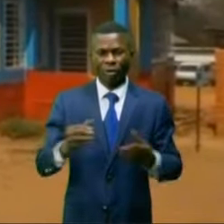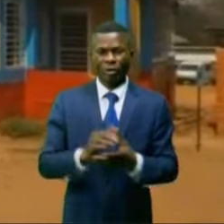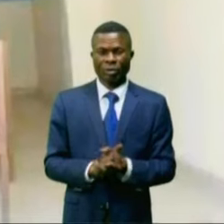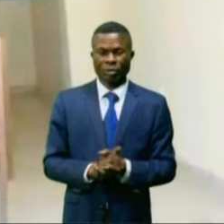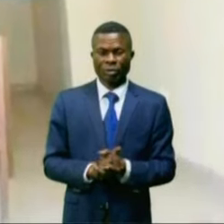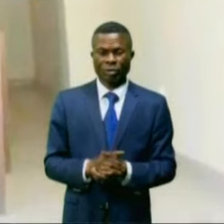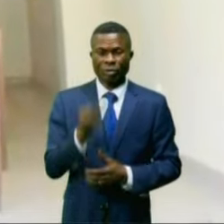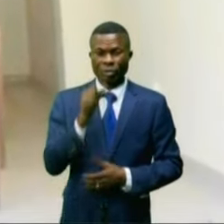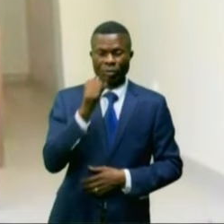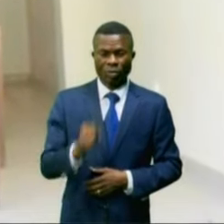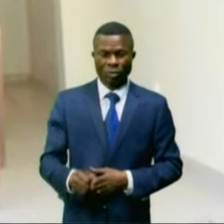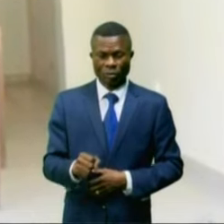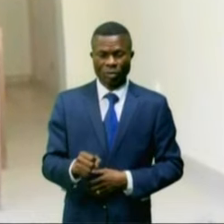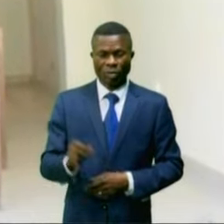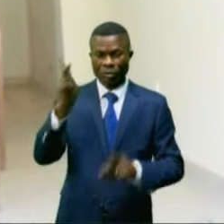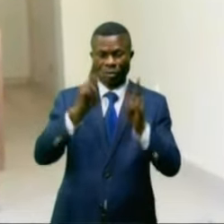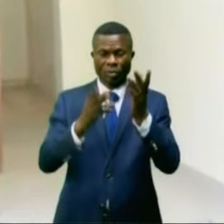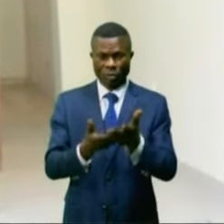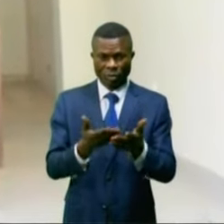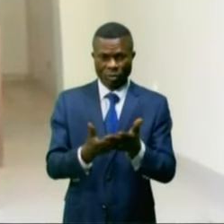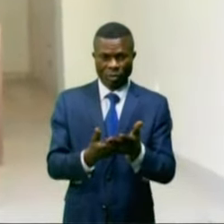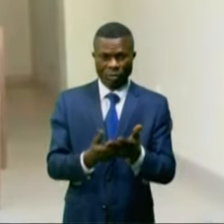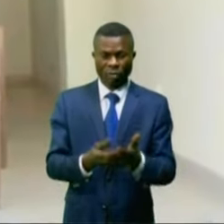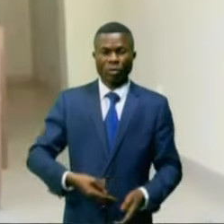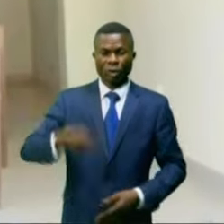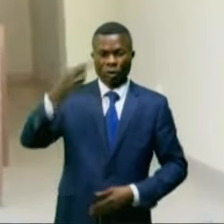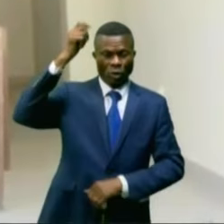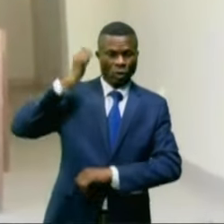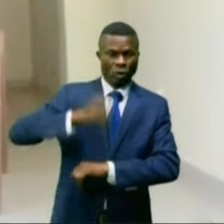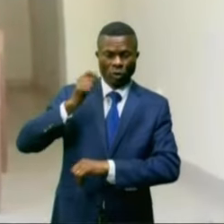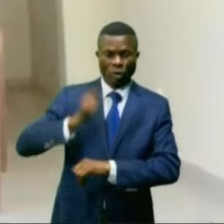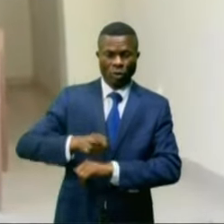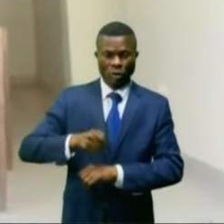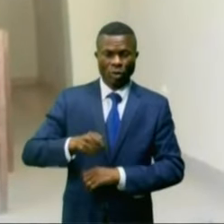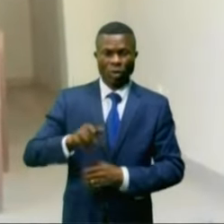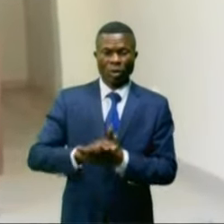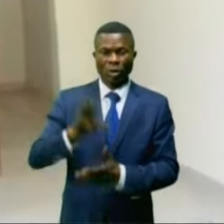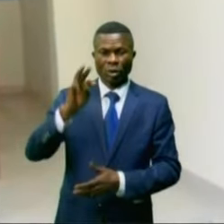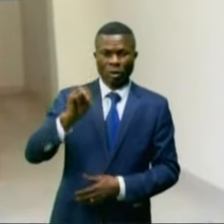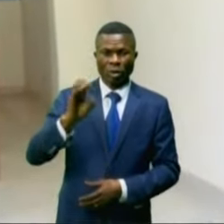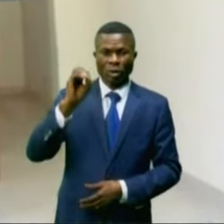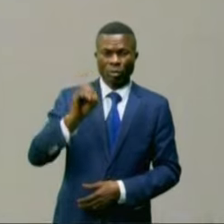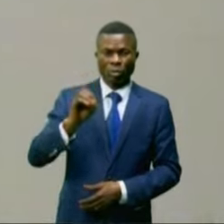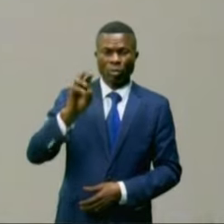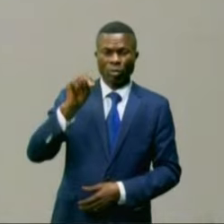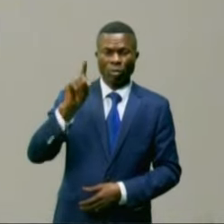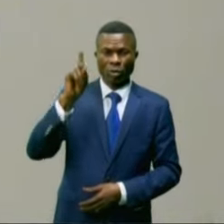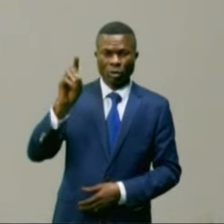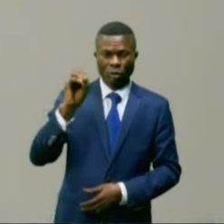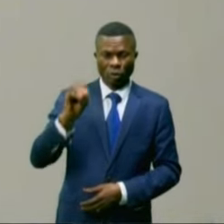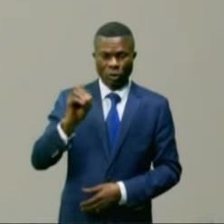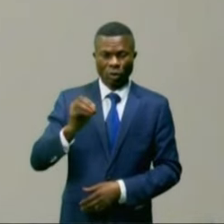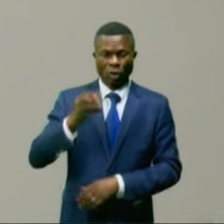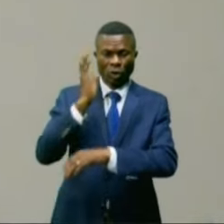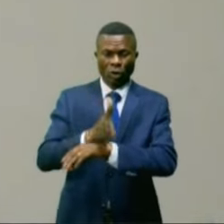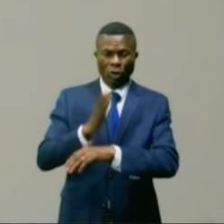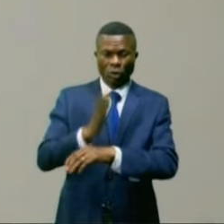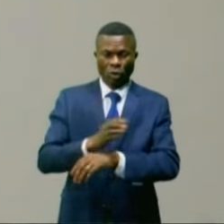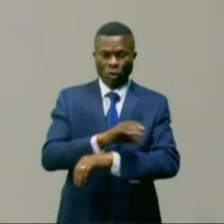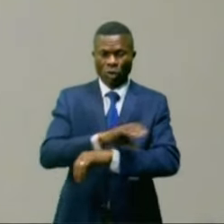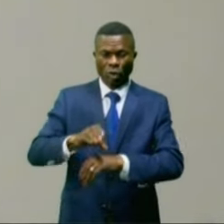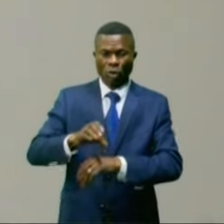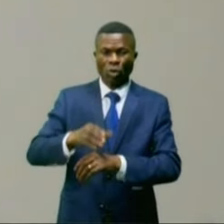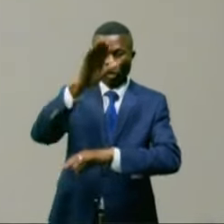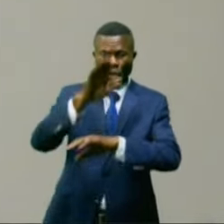anciens séducteurs populaires, le haut magistrat Cyprien Bizaoumondo, conseiller à la cour d'appel et président du tribunal de commerce